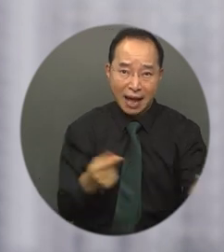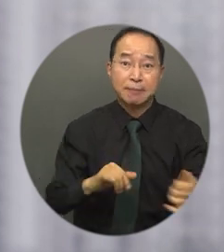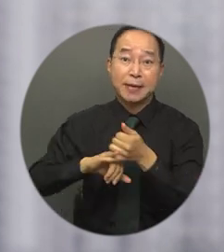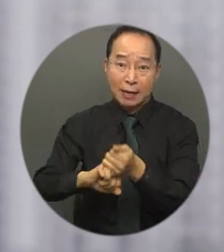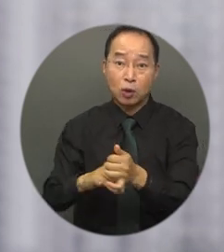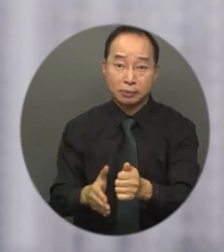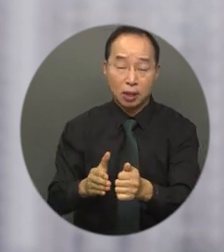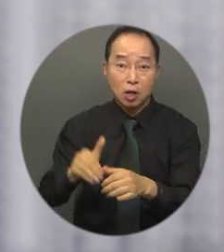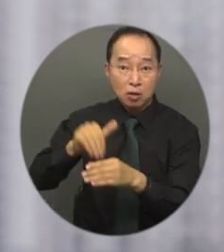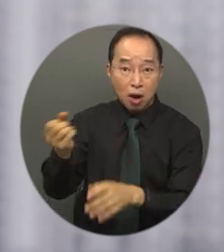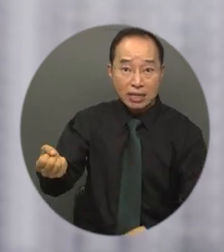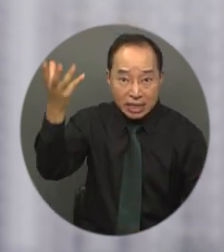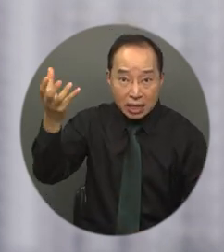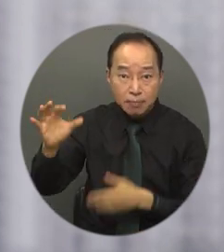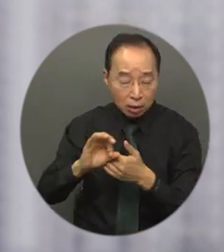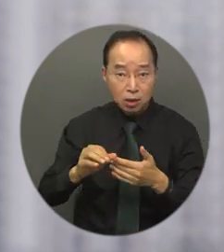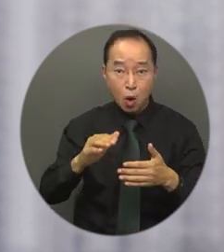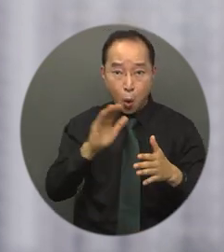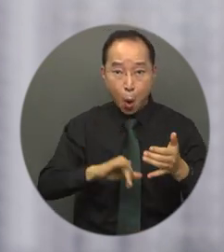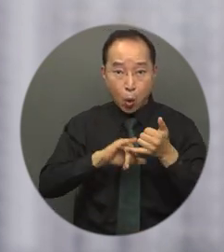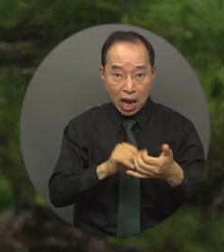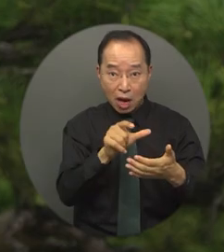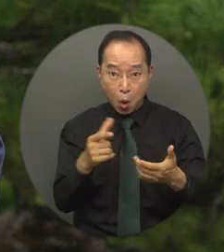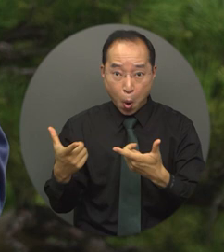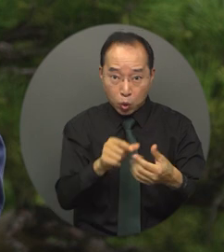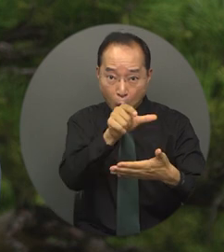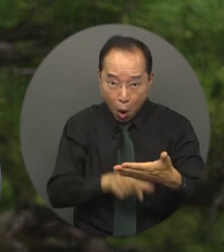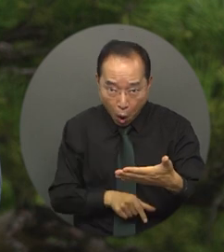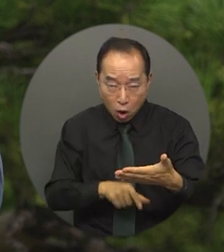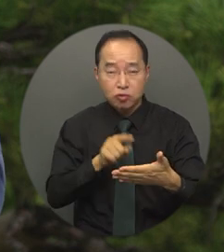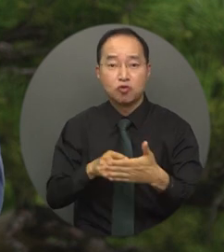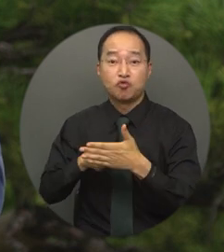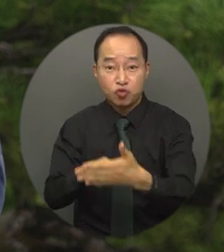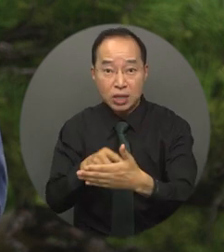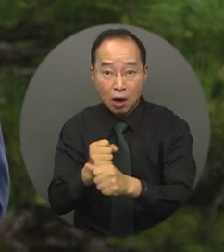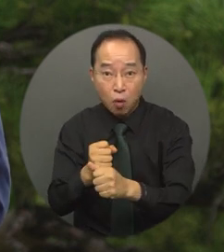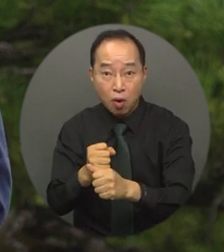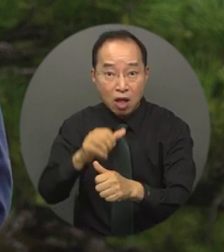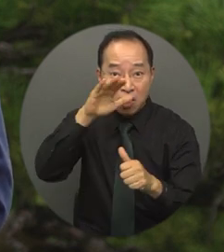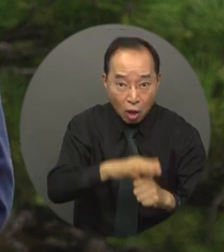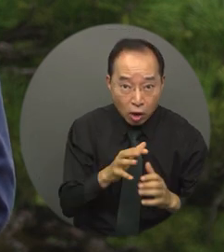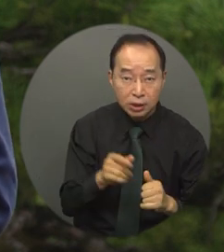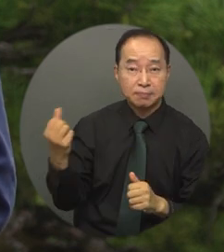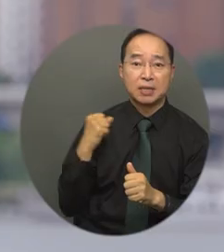이긴 후보는 공통공약을 강력하게 추진하고 그렇지 않은 후보들은 힘을 모아주겠다고.